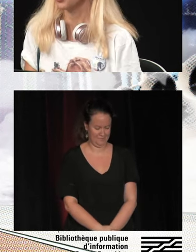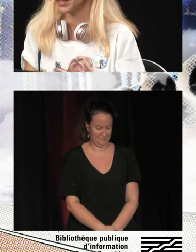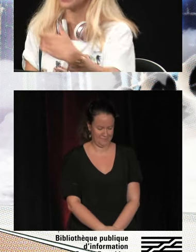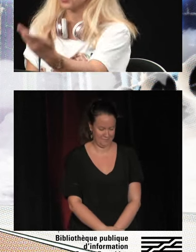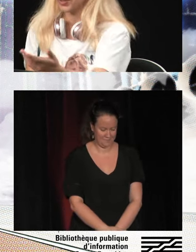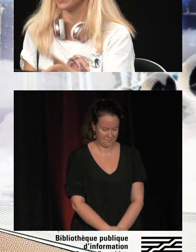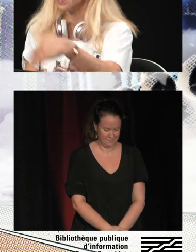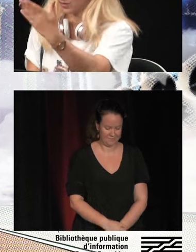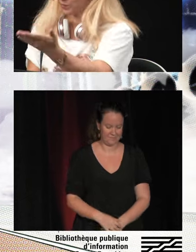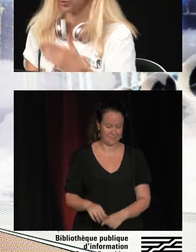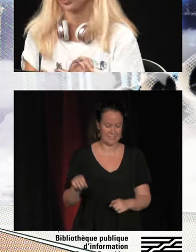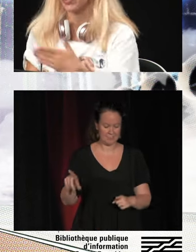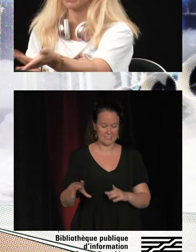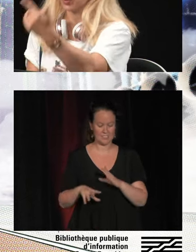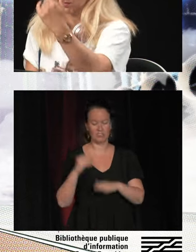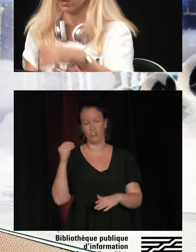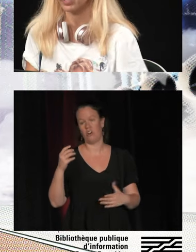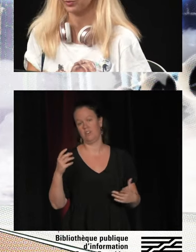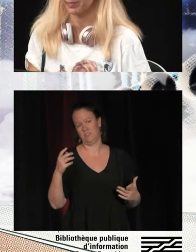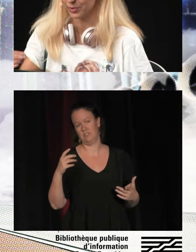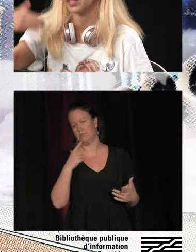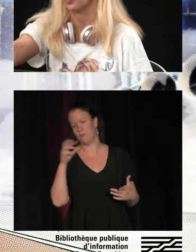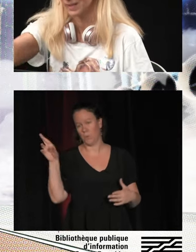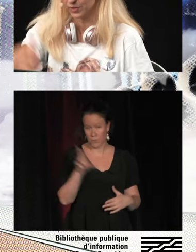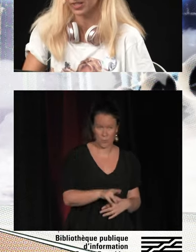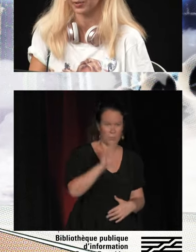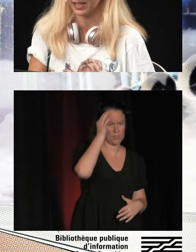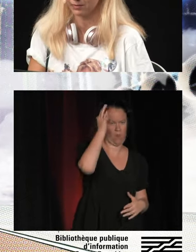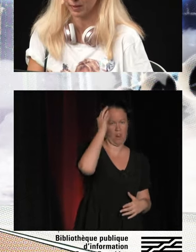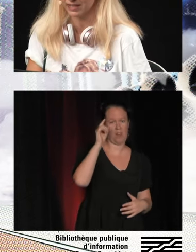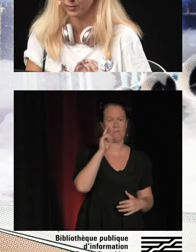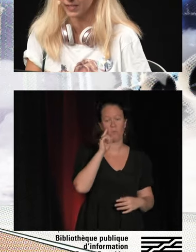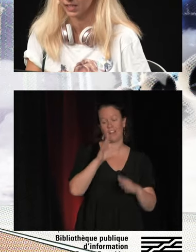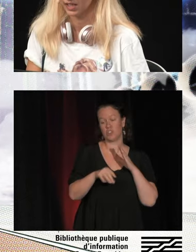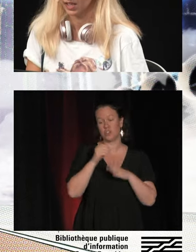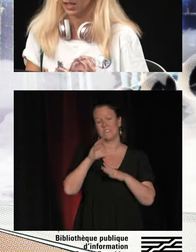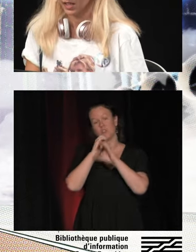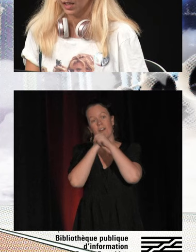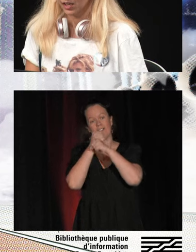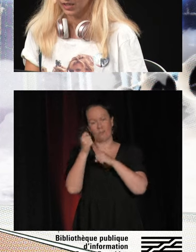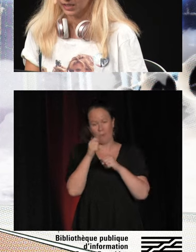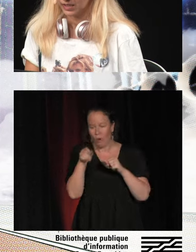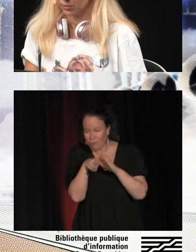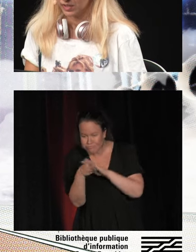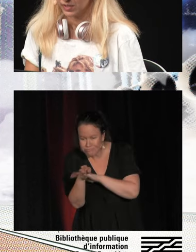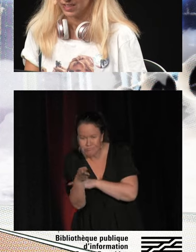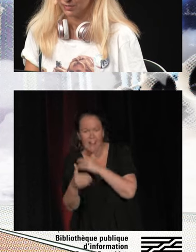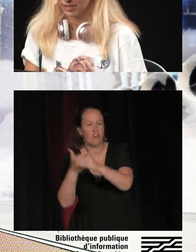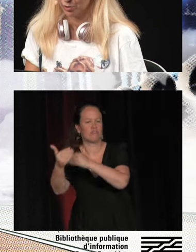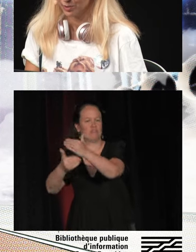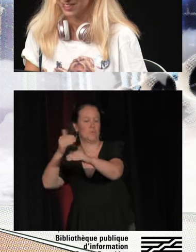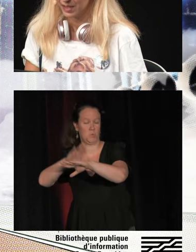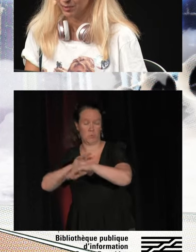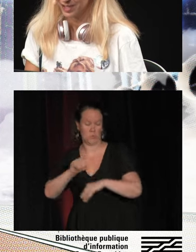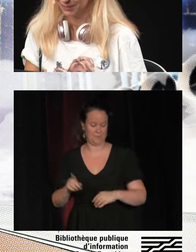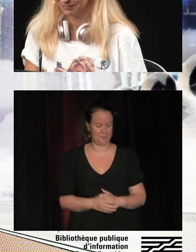voyez, quand vous prenez cette sortie-là, ça compte pour une sortie, mais donc il vous renvoie à l'étoile, parce que ce n'est donc pas la sortie secrète qui vous permet d'avancer. Ok, et donc ça veut dire qu'il va